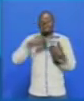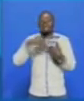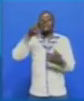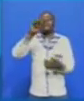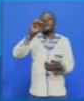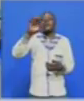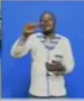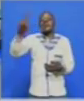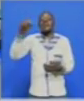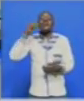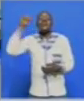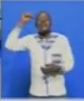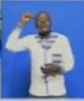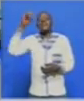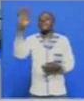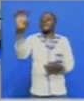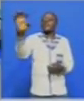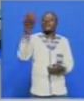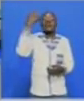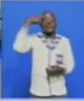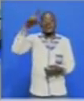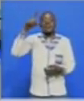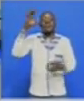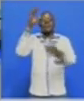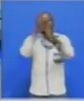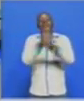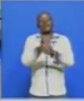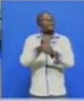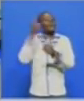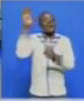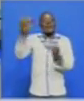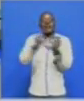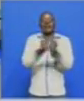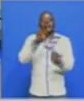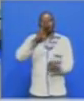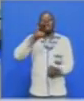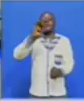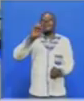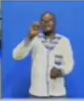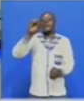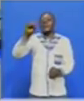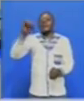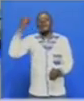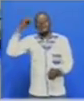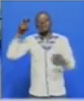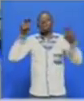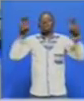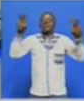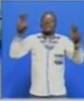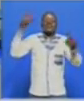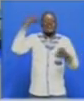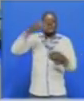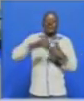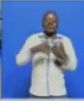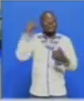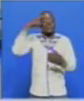hier soir son 5e Ballon d'Or et atteint du coup le record de Lionel Messi. Cristiano Ronaldo doit se sacrer à ses performances lors des